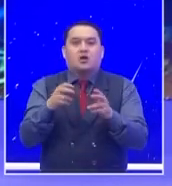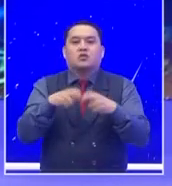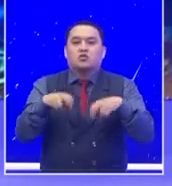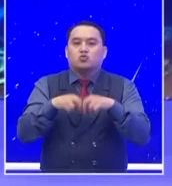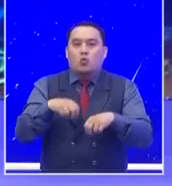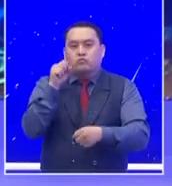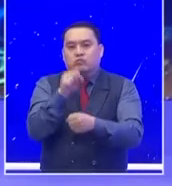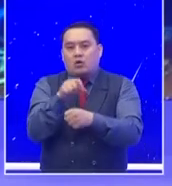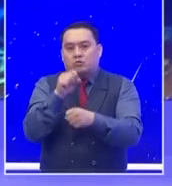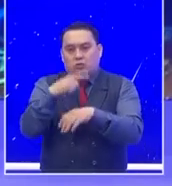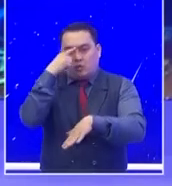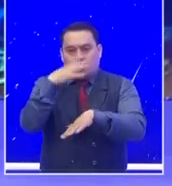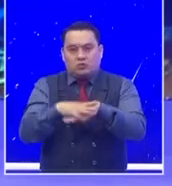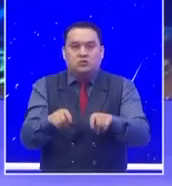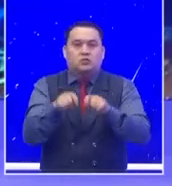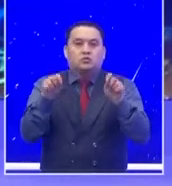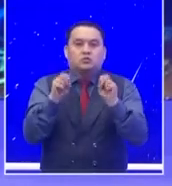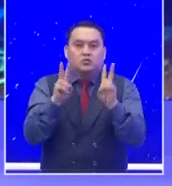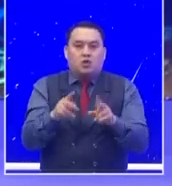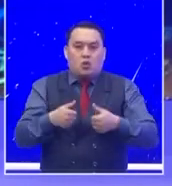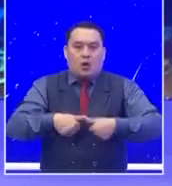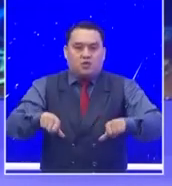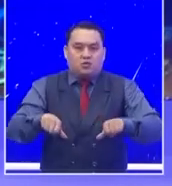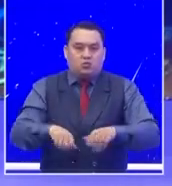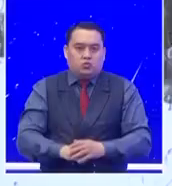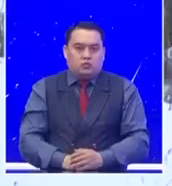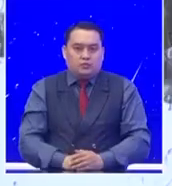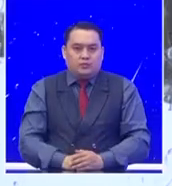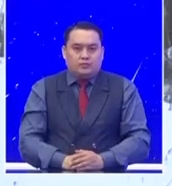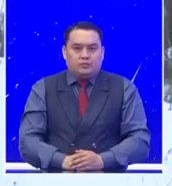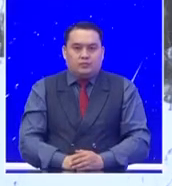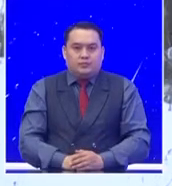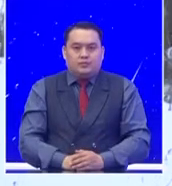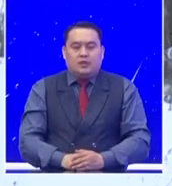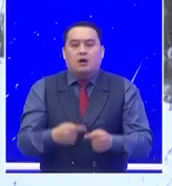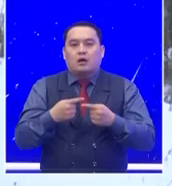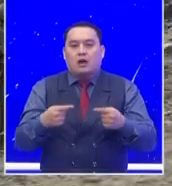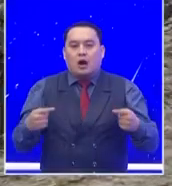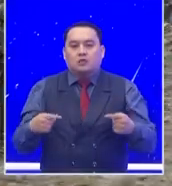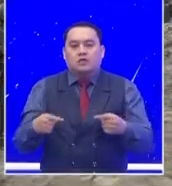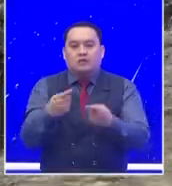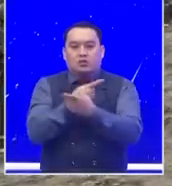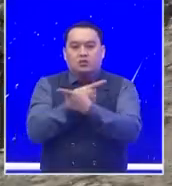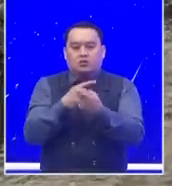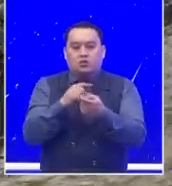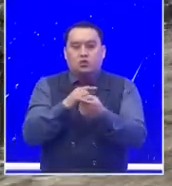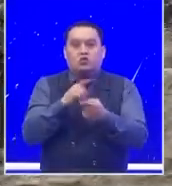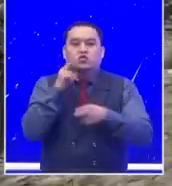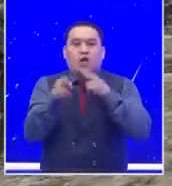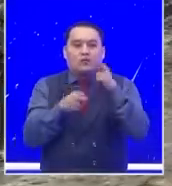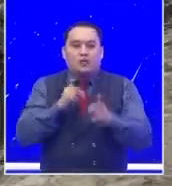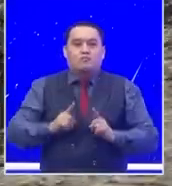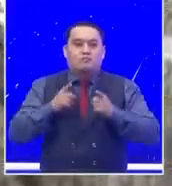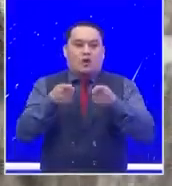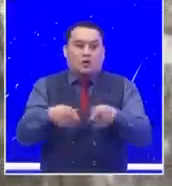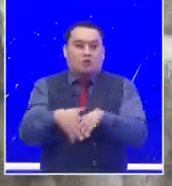поручила монтэг баталов создал специальную комиссию под данным различных средств массовой информации дала бы поступили